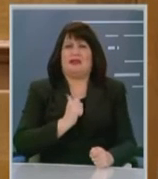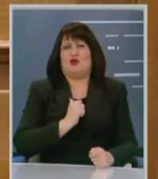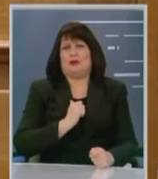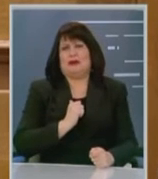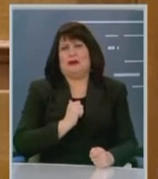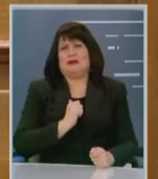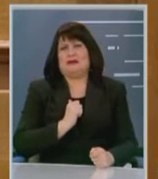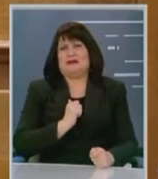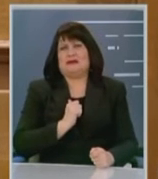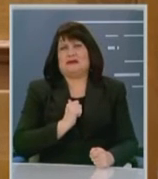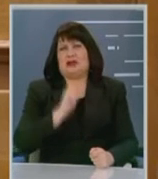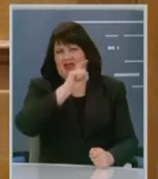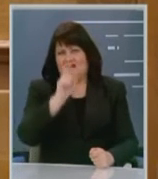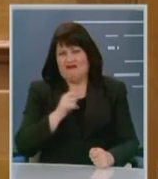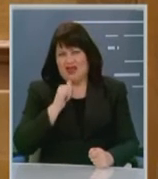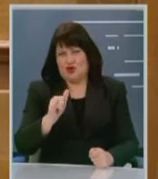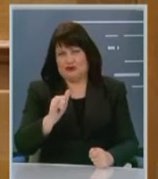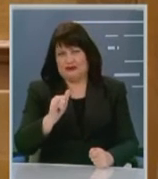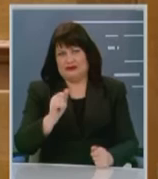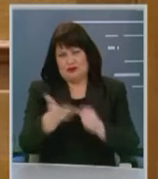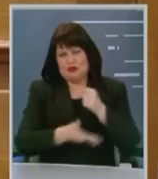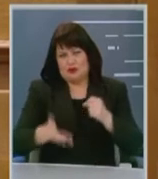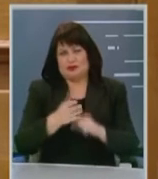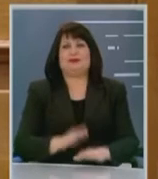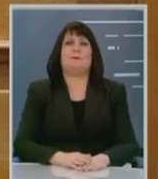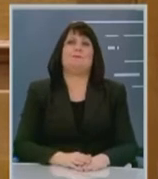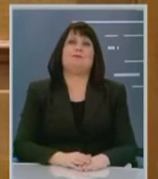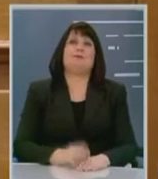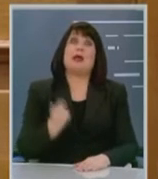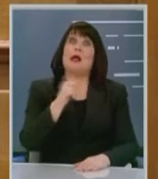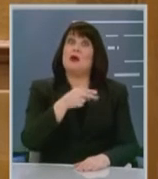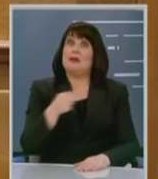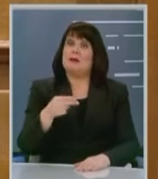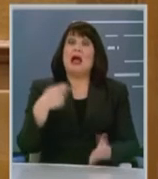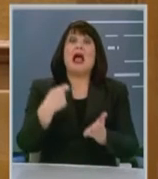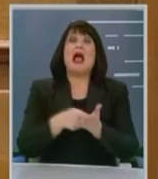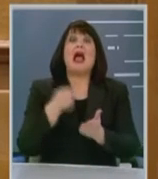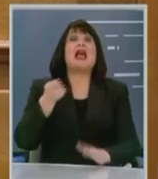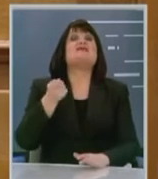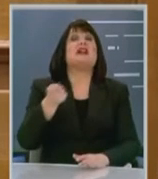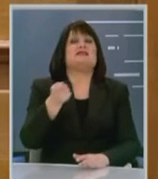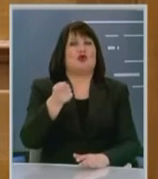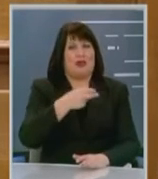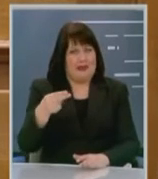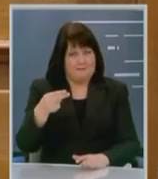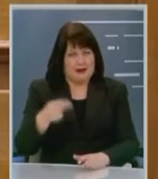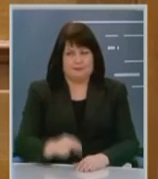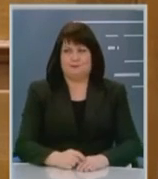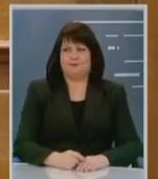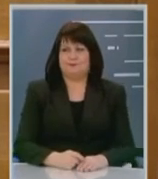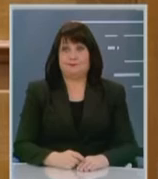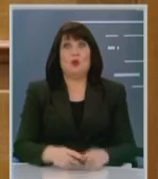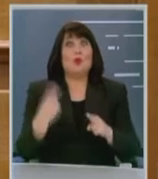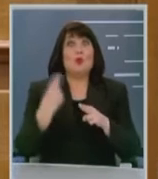τεκμήριο διαβίωσης στους αγρότες. Και έρχομαι στο ασφαλιστικό. Έχω πει και το επαναλαμβάνω ότι ήταν ιστορική